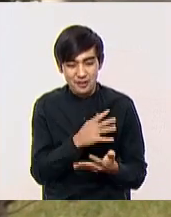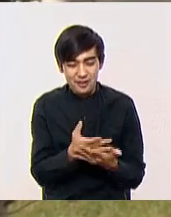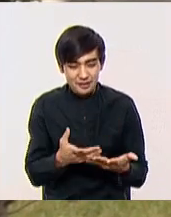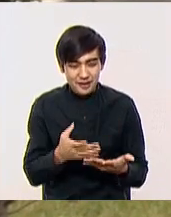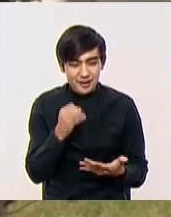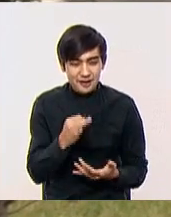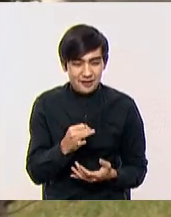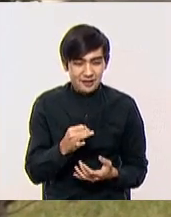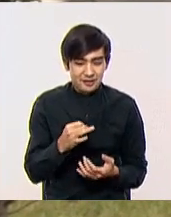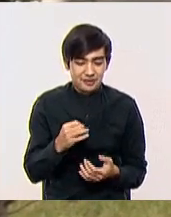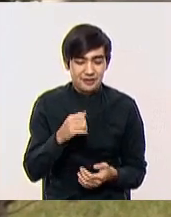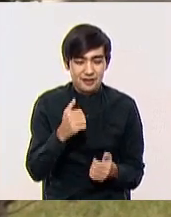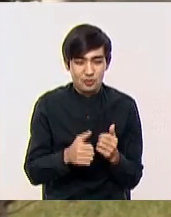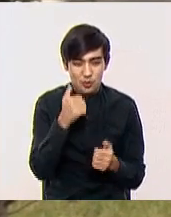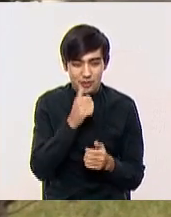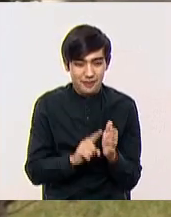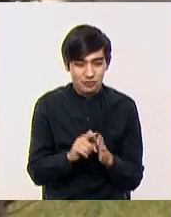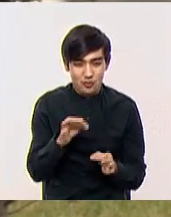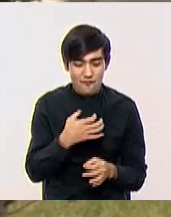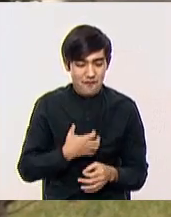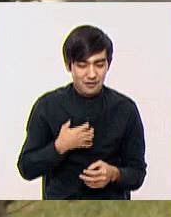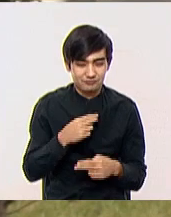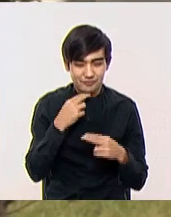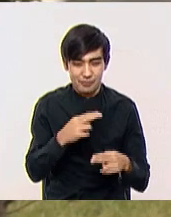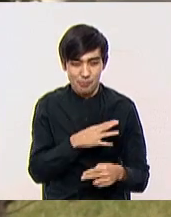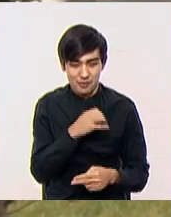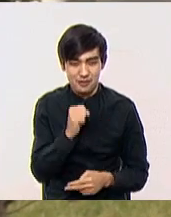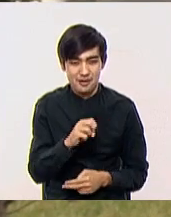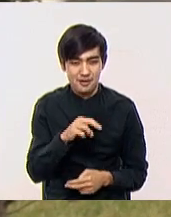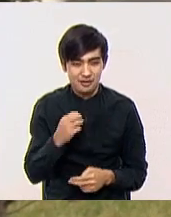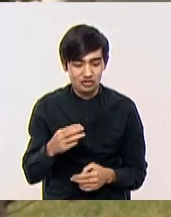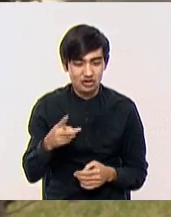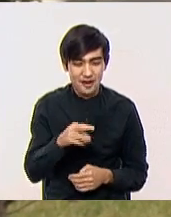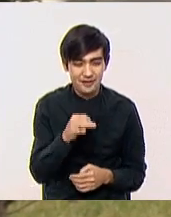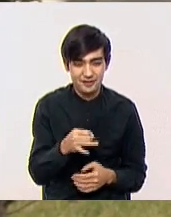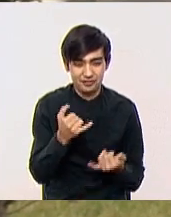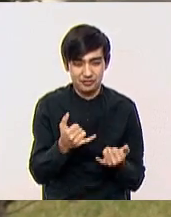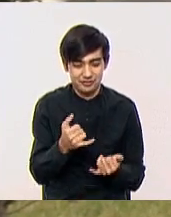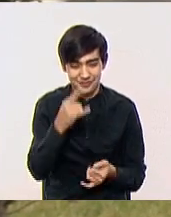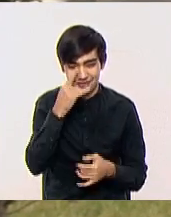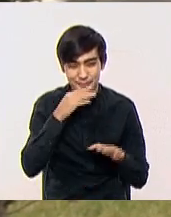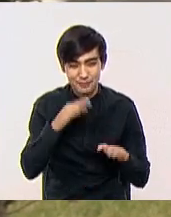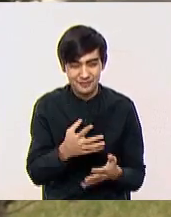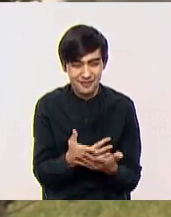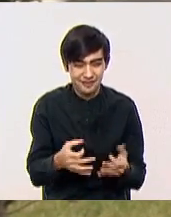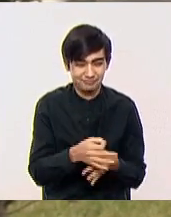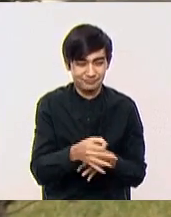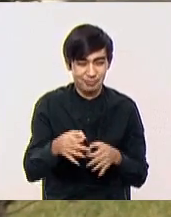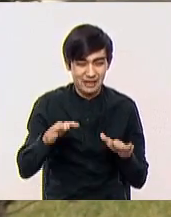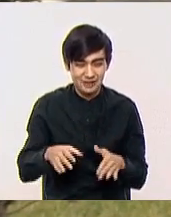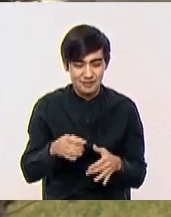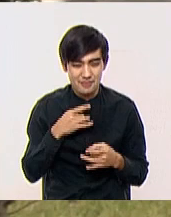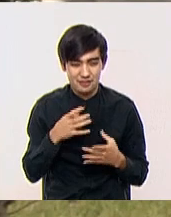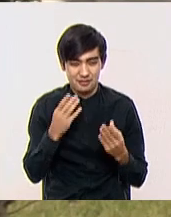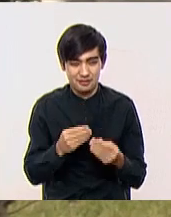мерекесіне жұртшылық жыл бастан ерекше маңыз берді. Ал алаш үшін ақтүйенің қарны жарылған бұл күн Қазақстанның түкпір-түкпірінде тойланып